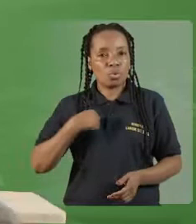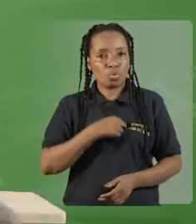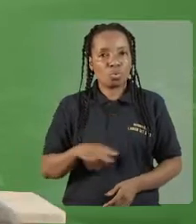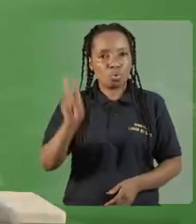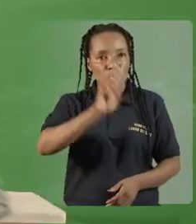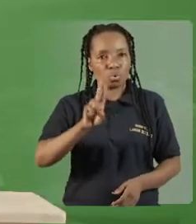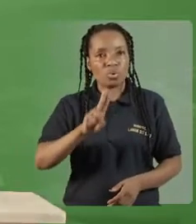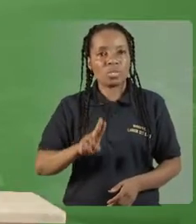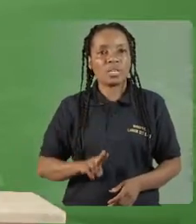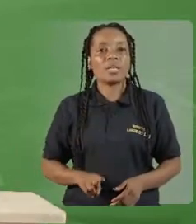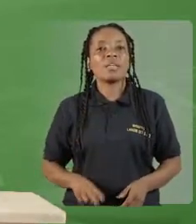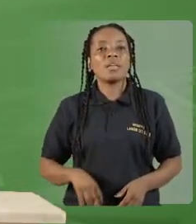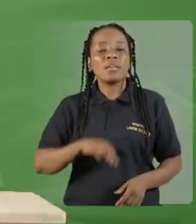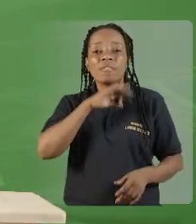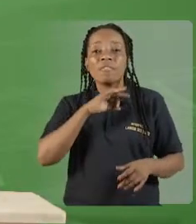avons du fer